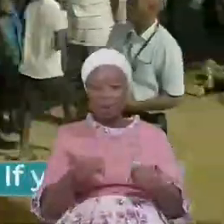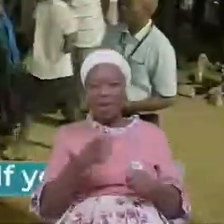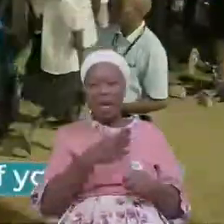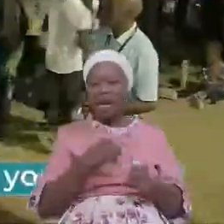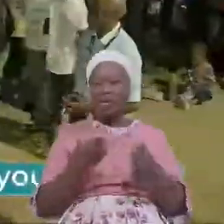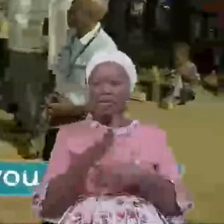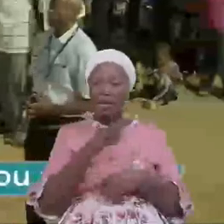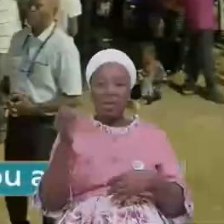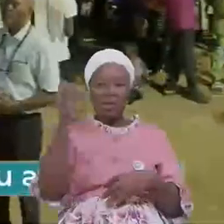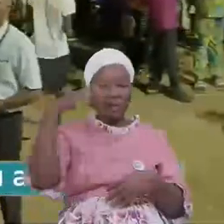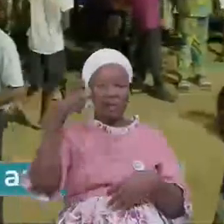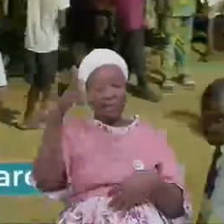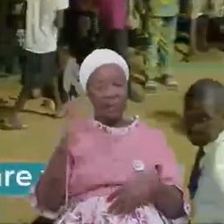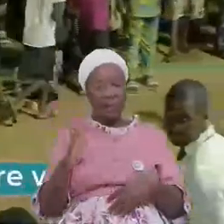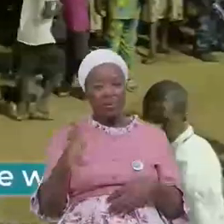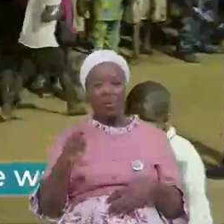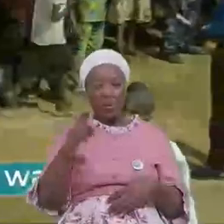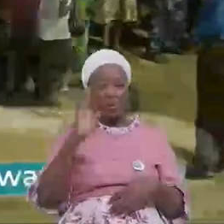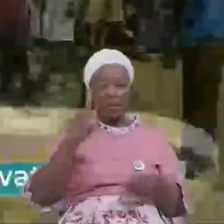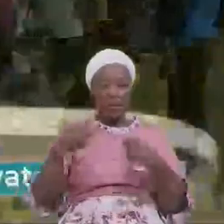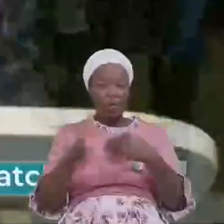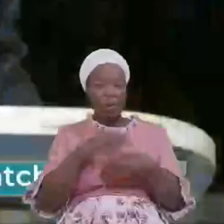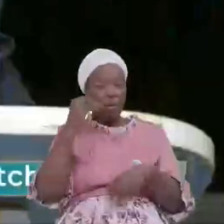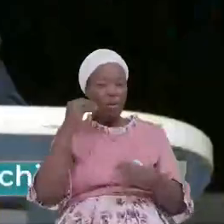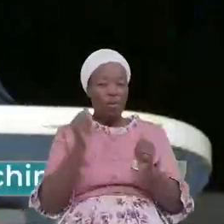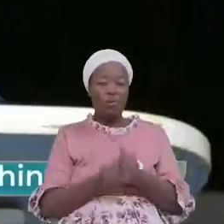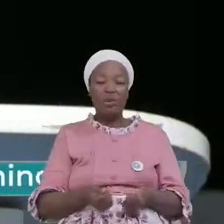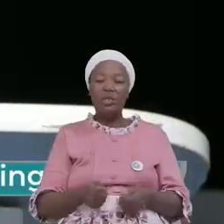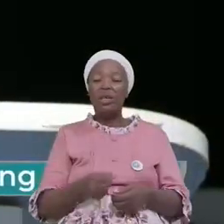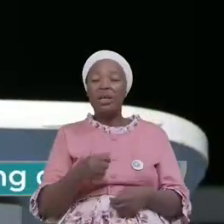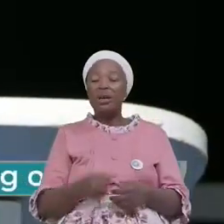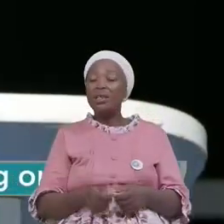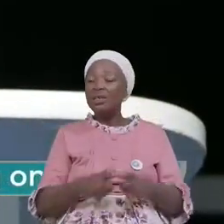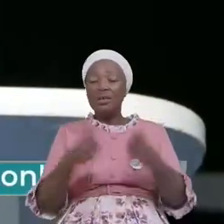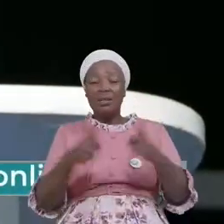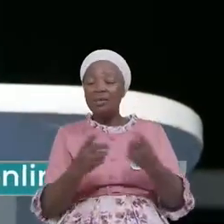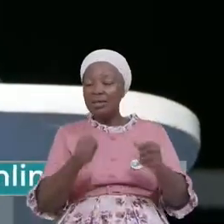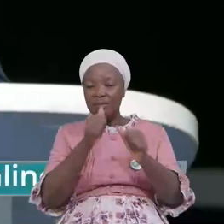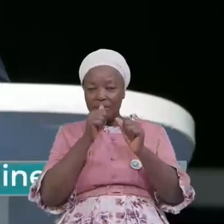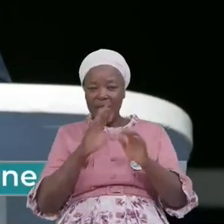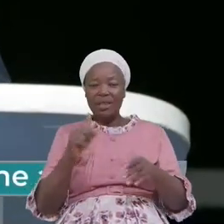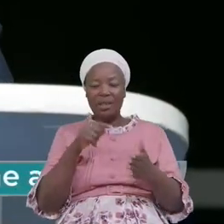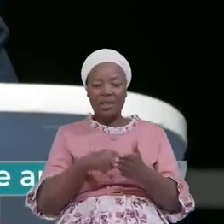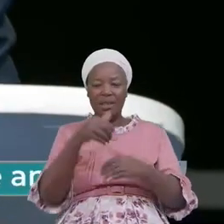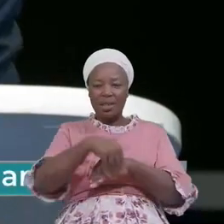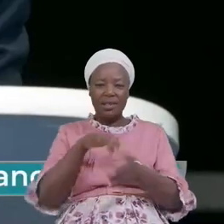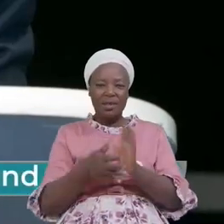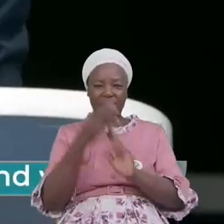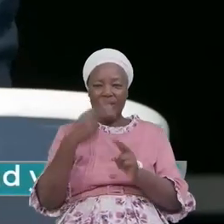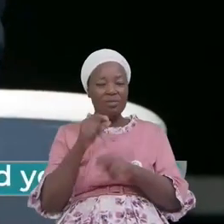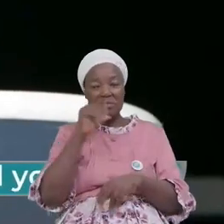Et par la grâce de Dieu, vous repartirez avec de grands profits ce soir. Ne les rien